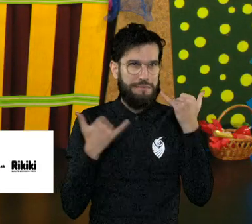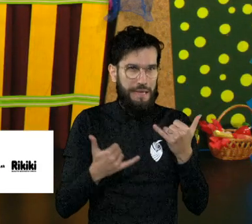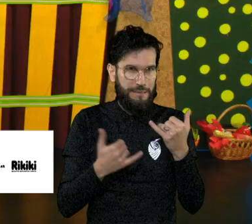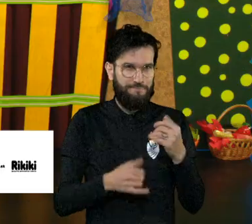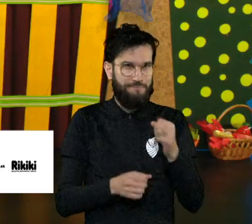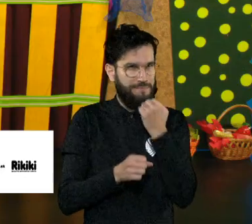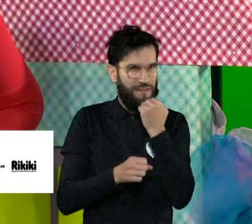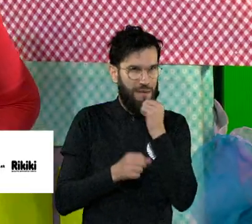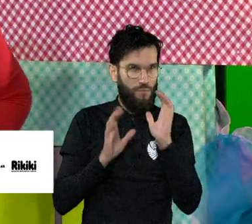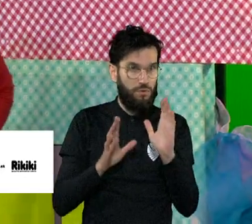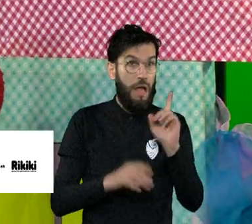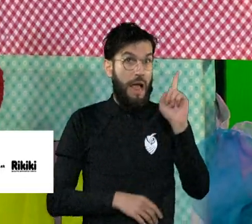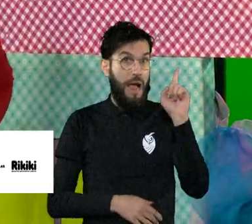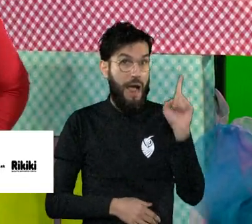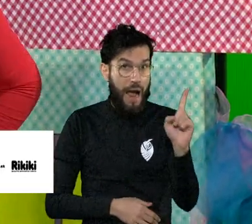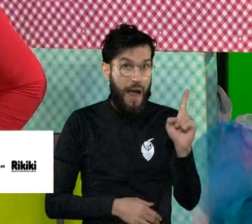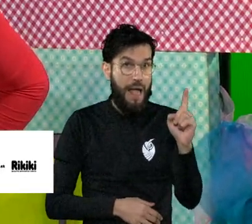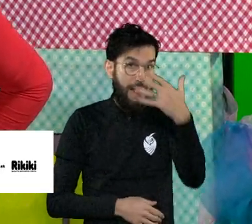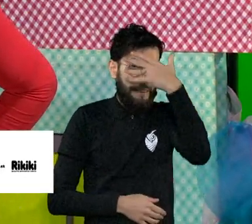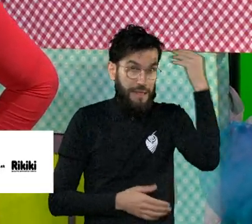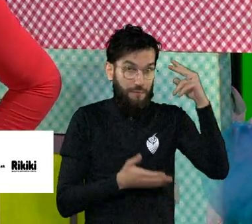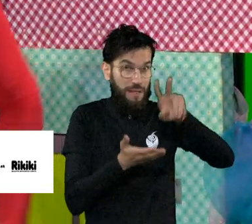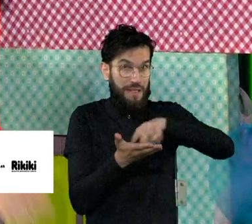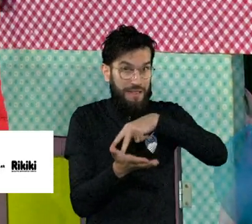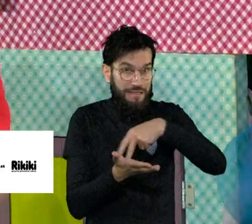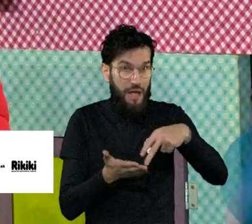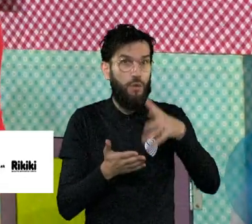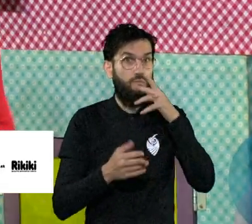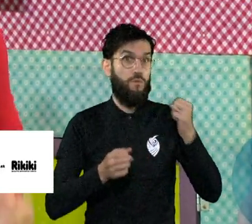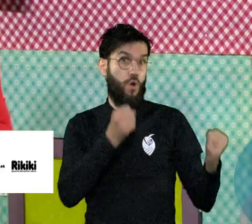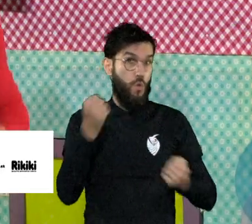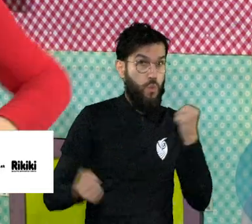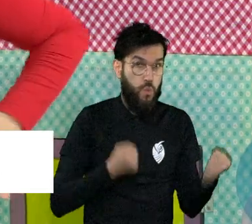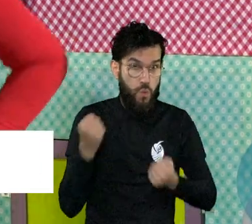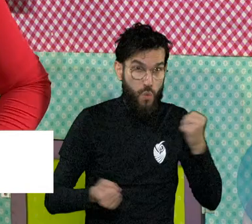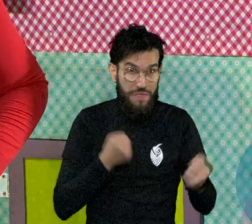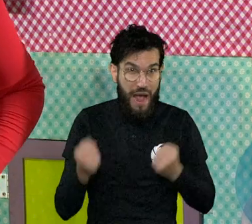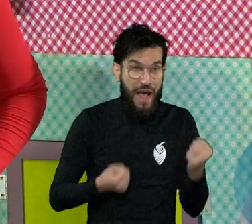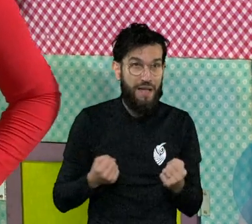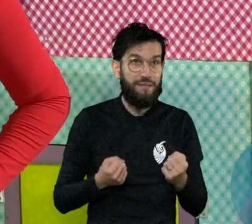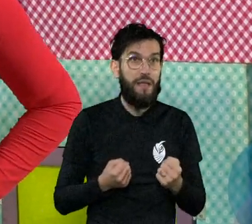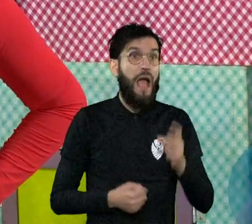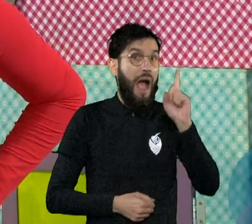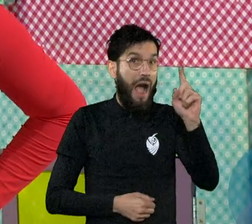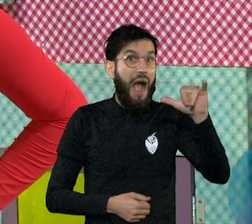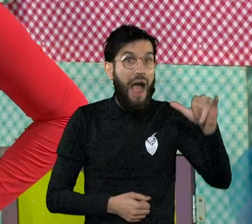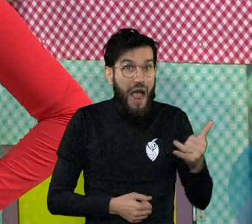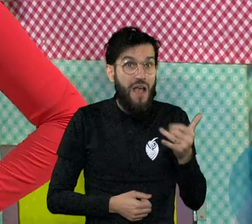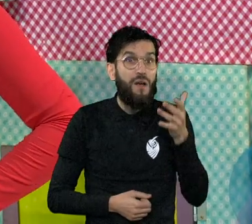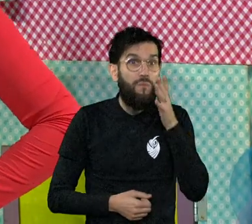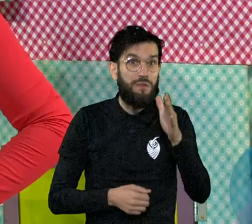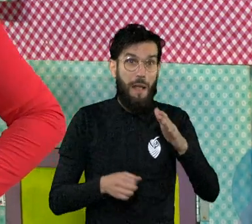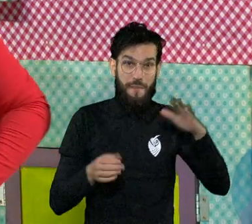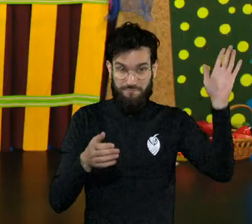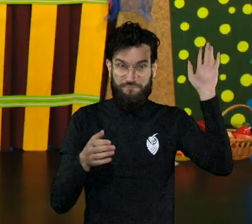počúvajte. Ale nezabudnite aj tancovať, budeme aj rýchlo utekať a vyprášime kuru po